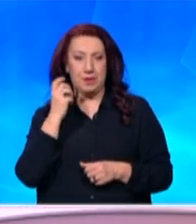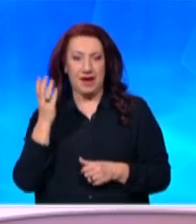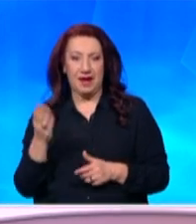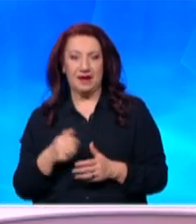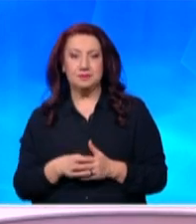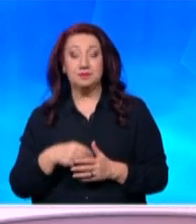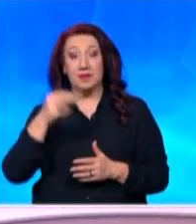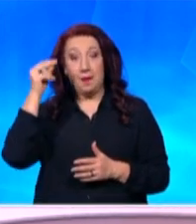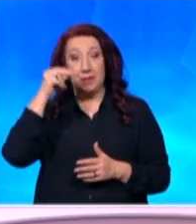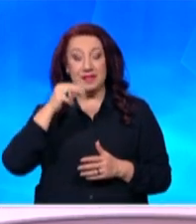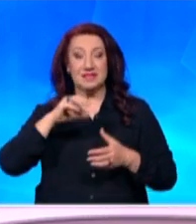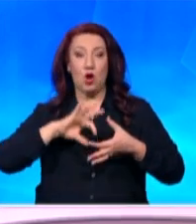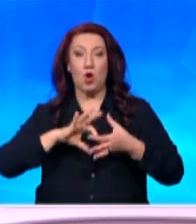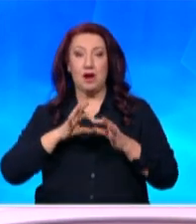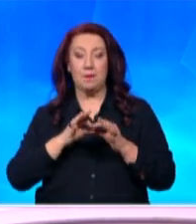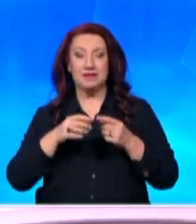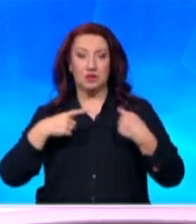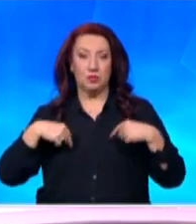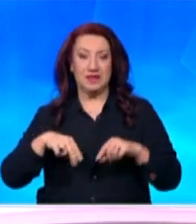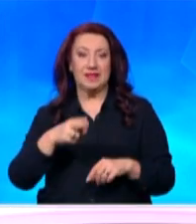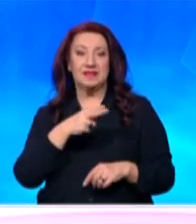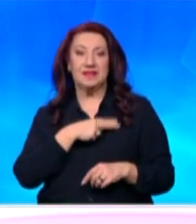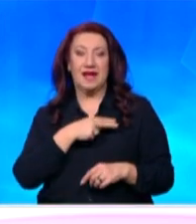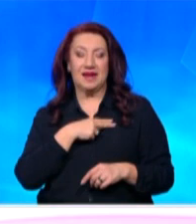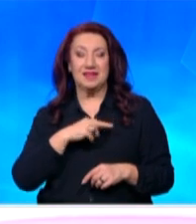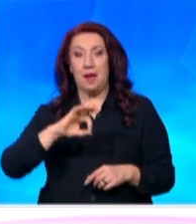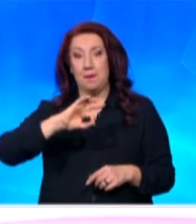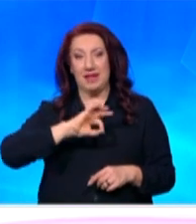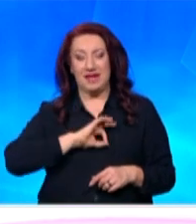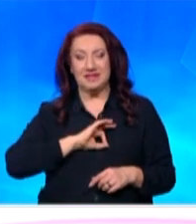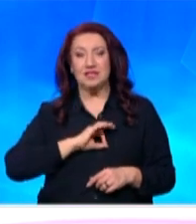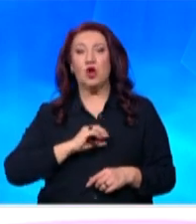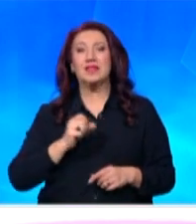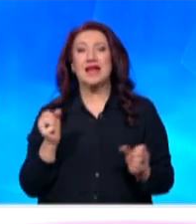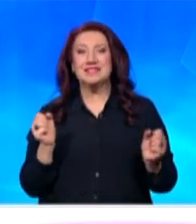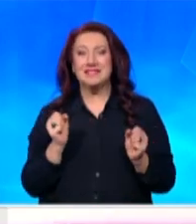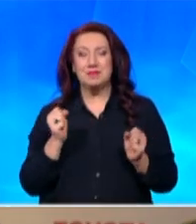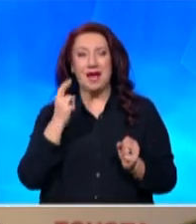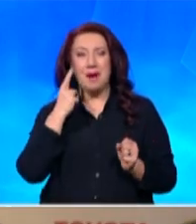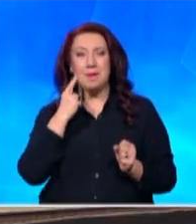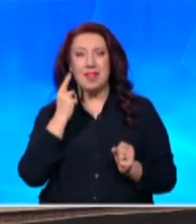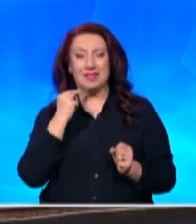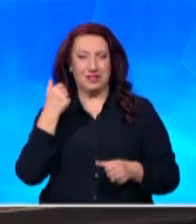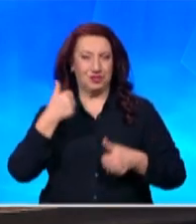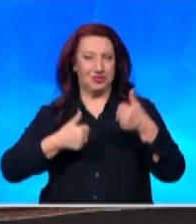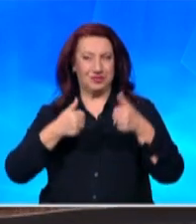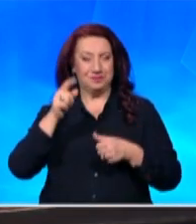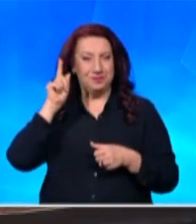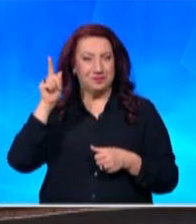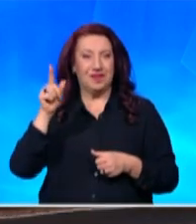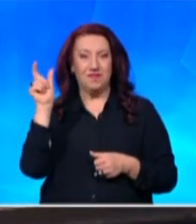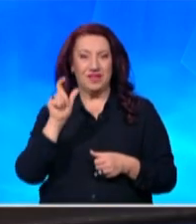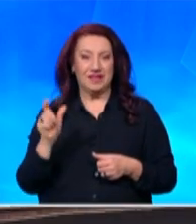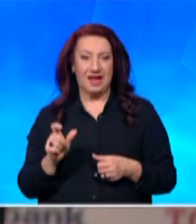Българският олимпийски комитет награди медалистите от зимния европейски младежки фестивал в Италия. С златна значка на бок бяха отличени четиримата